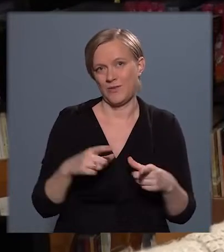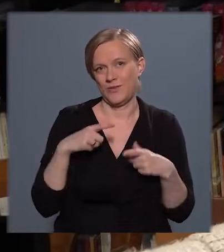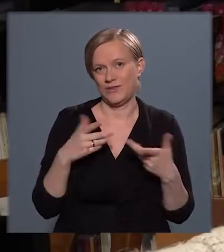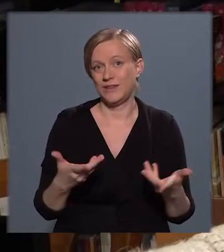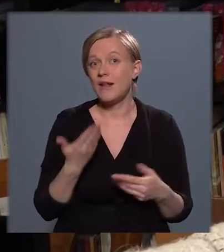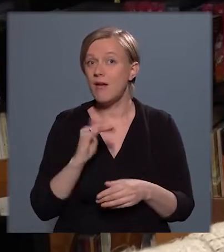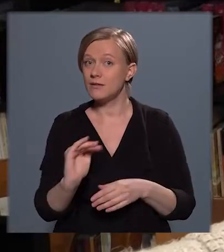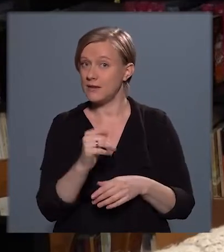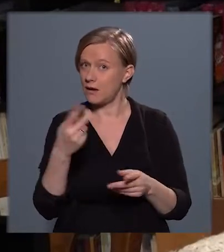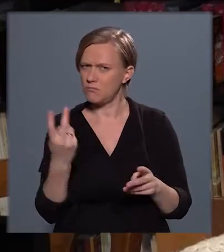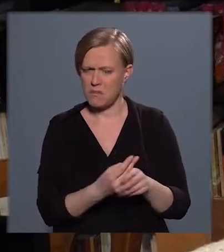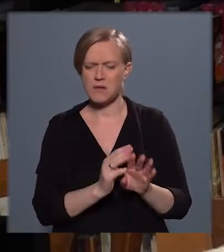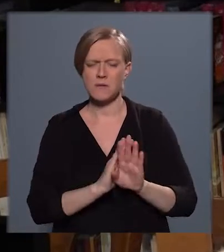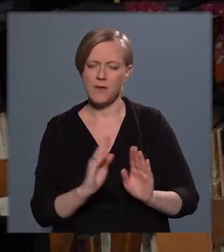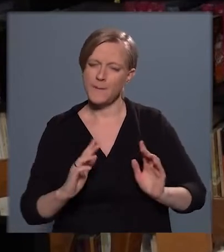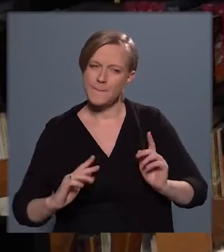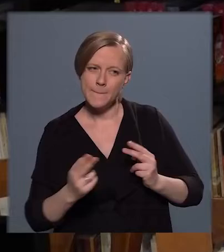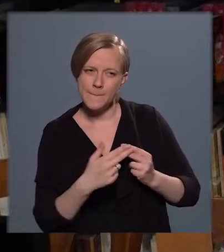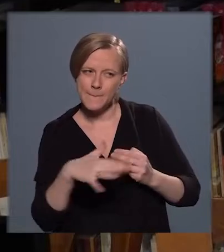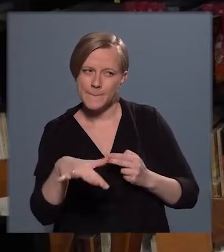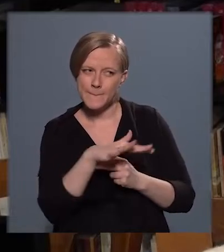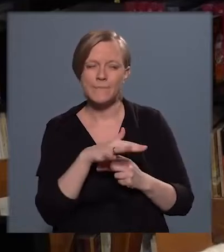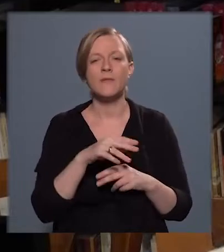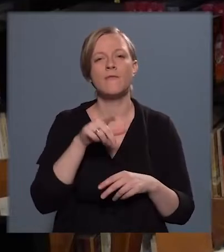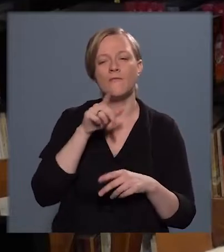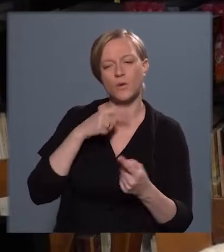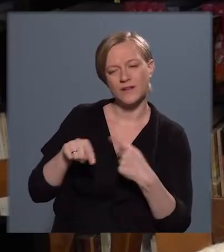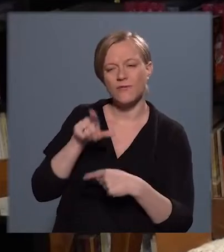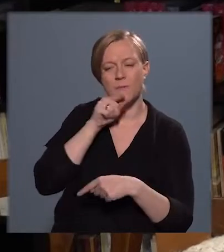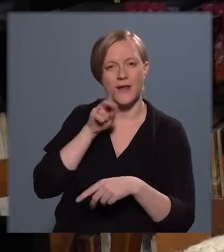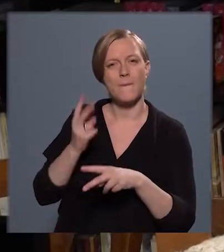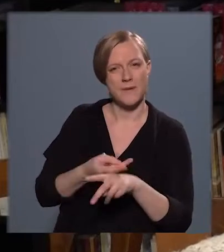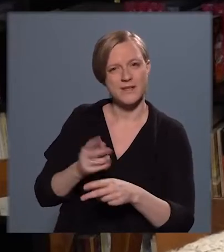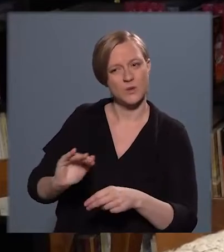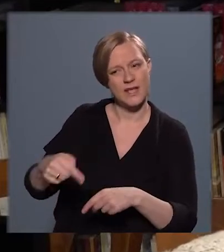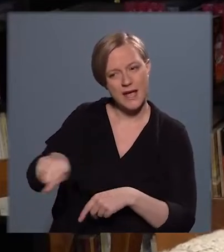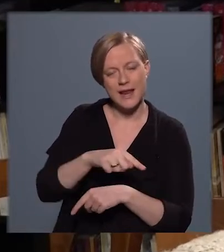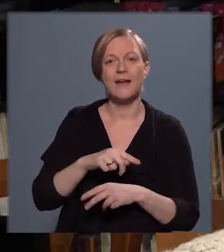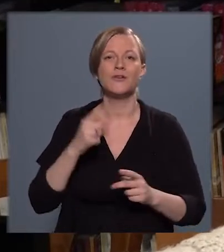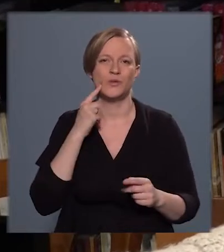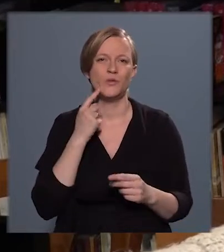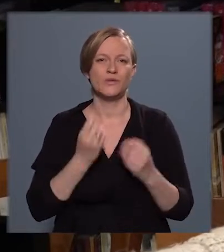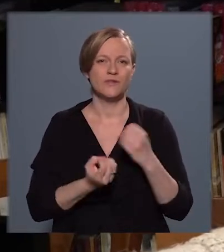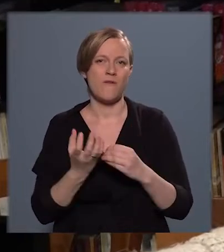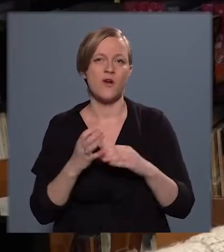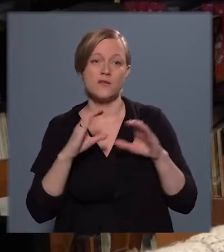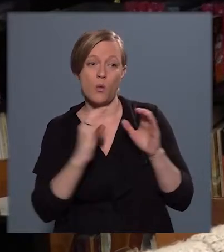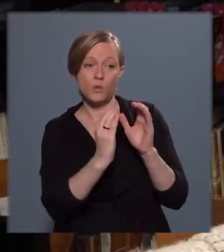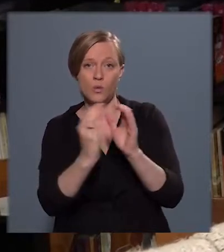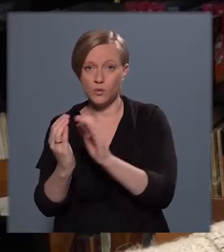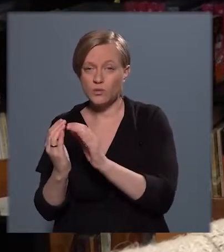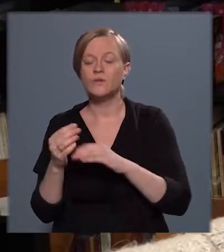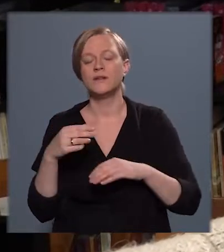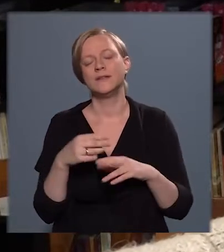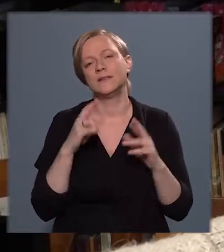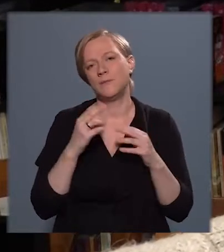Hogyha a gyerekek megszokták a madarak jelenlétét, a madarak megszokták a gyerekek jelenlétét, akkor tavasszal el tudjuk helyezni a madarodukat, és hosszú távon